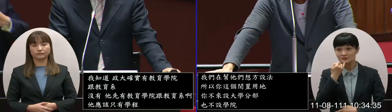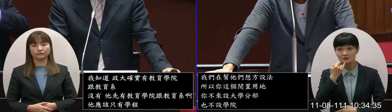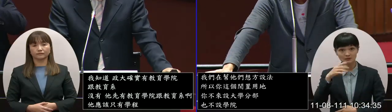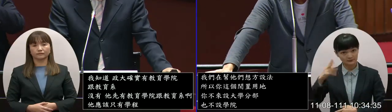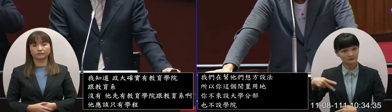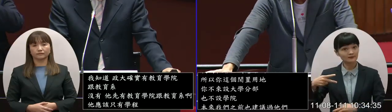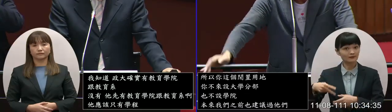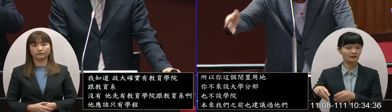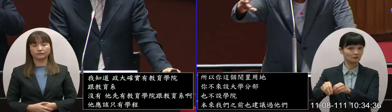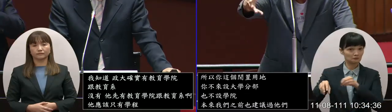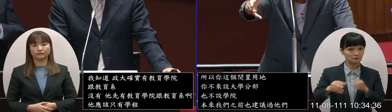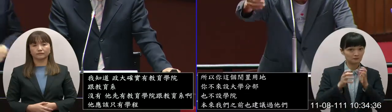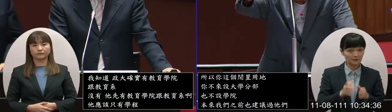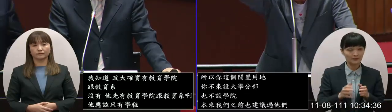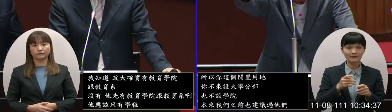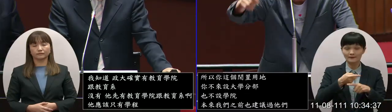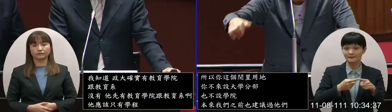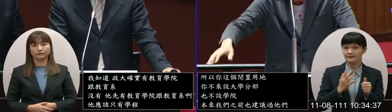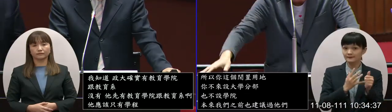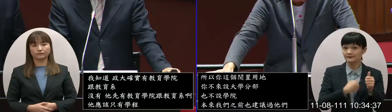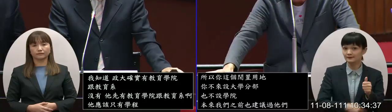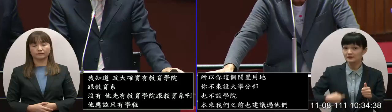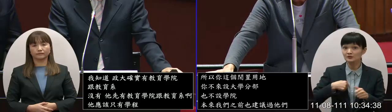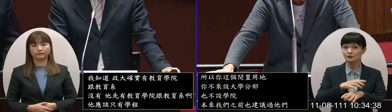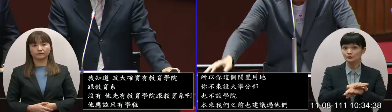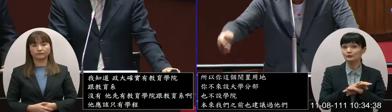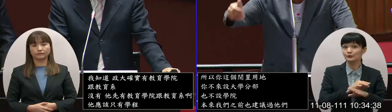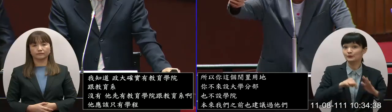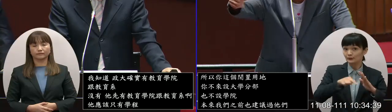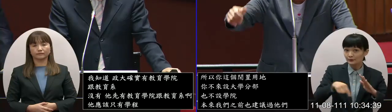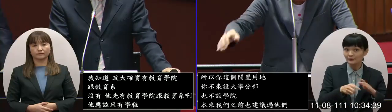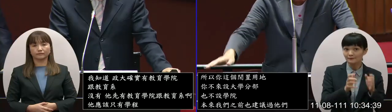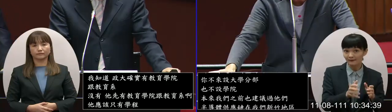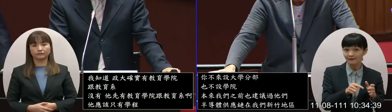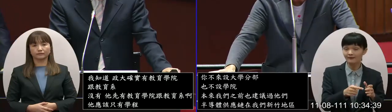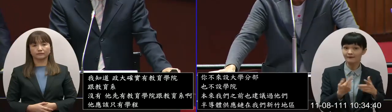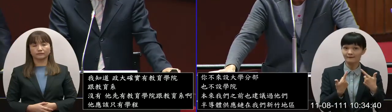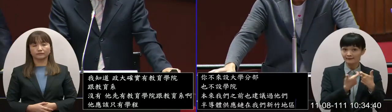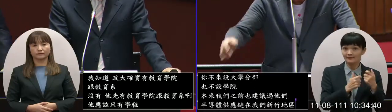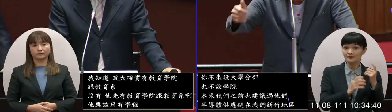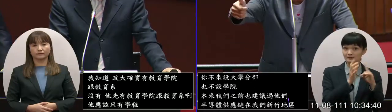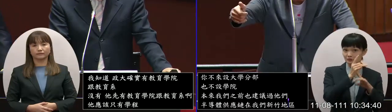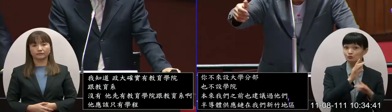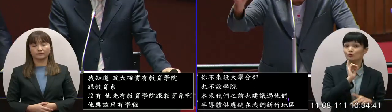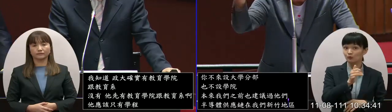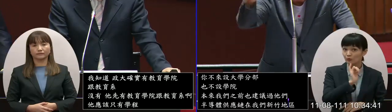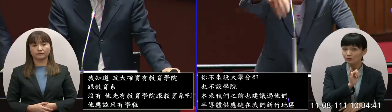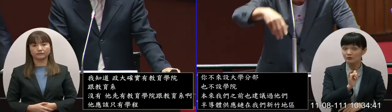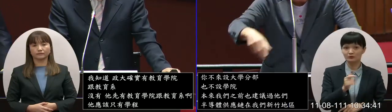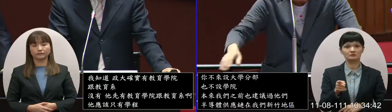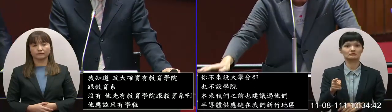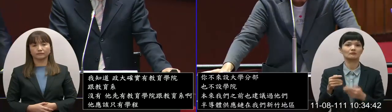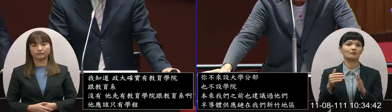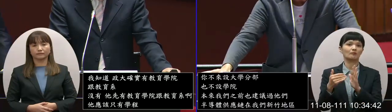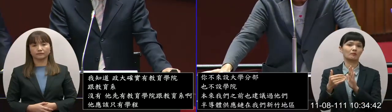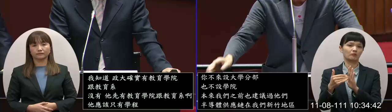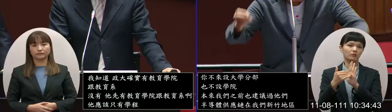院，设在新竹不是最恰当吗？也不做，给他好的建议他都不